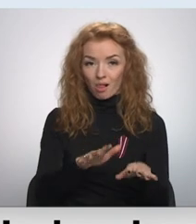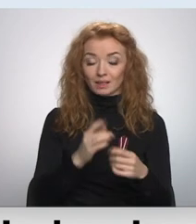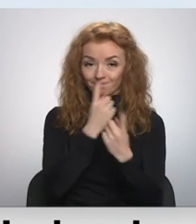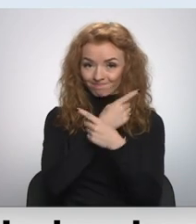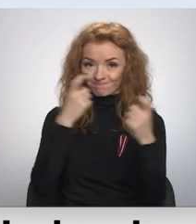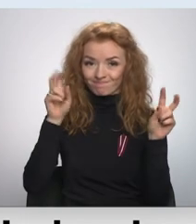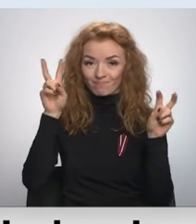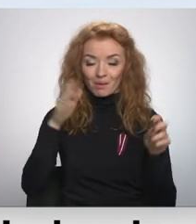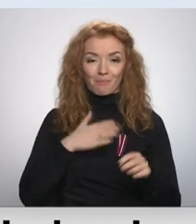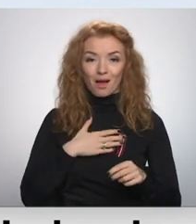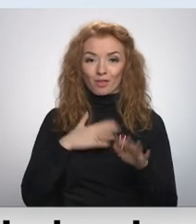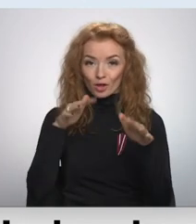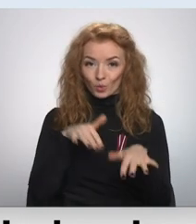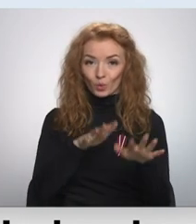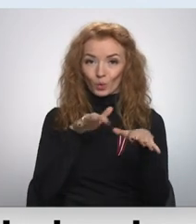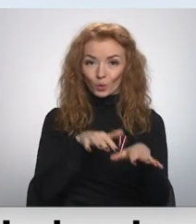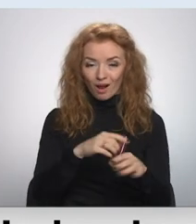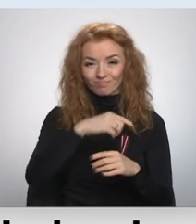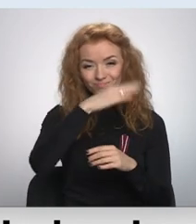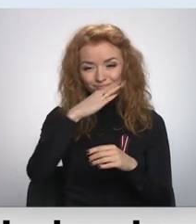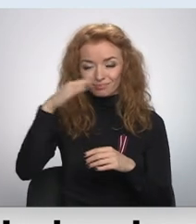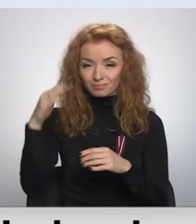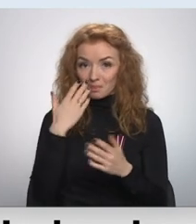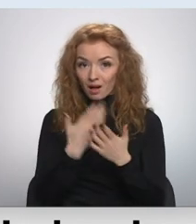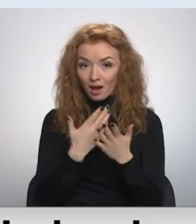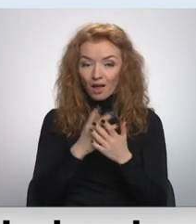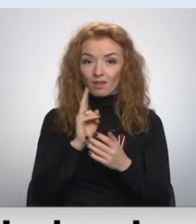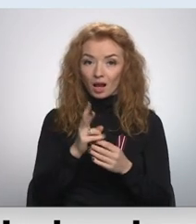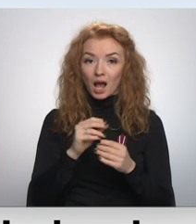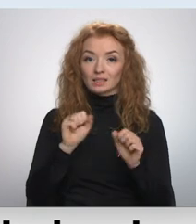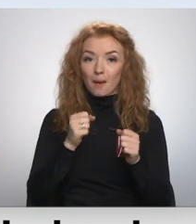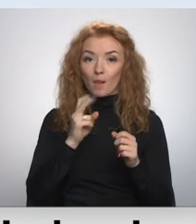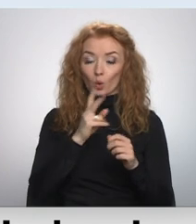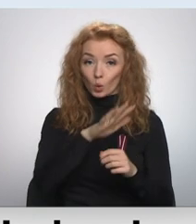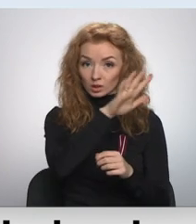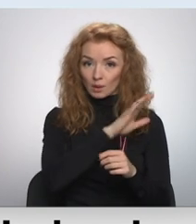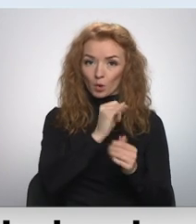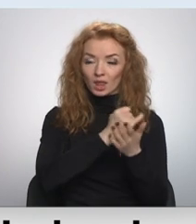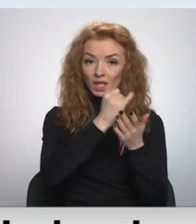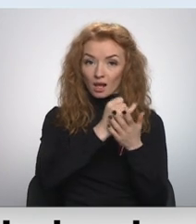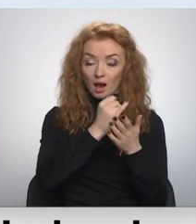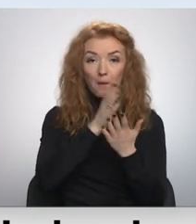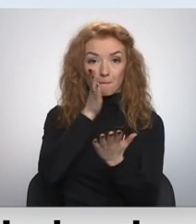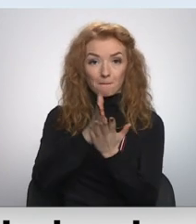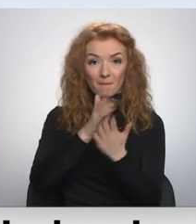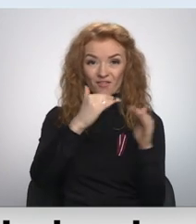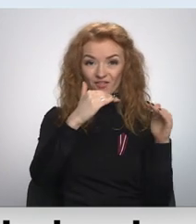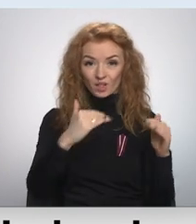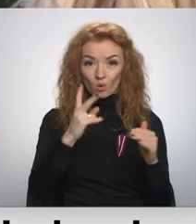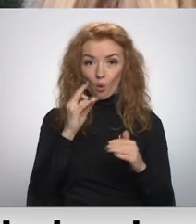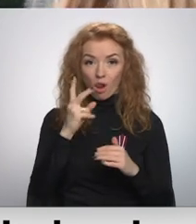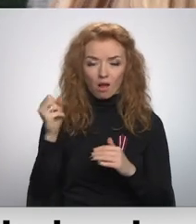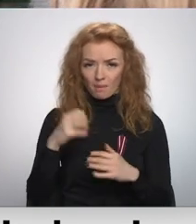Mana jūra izveidotā infografika liecina, ka Ziemeļa Kurzemē ir vairākas tīras pludmales un tām pa vidu Kolka ar kritisku